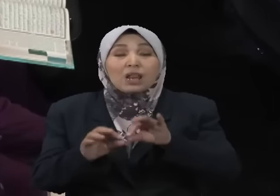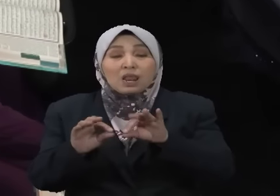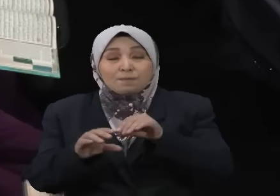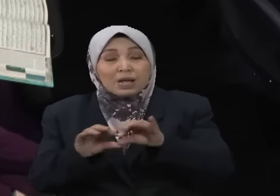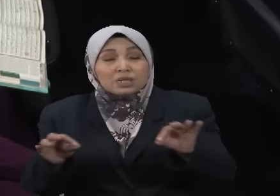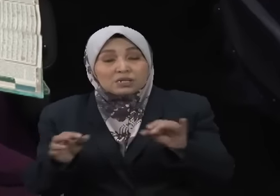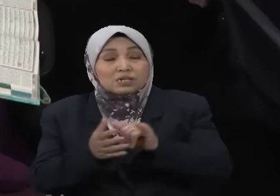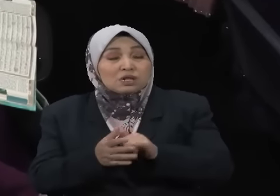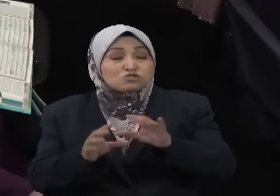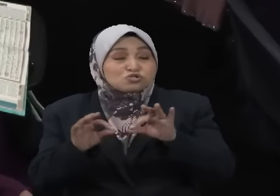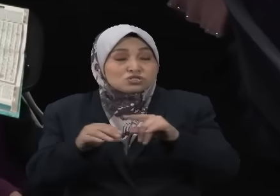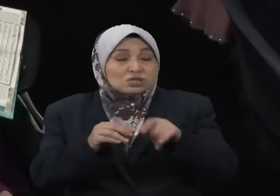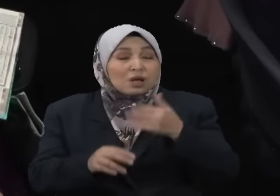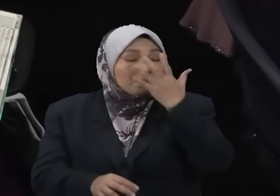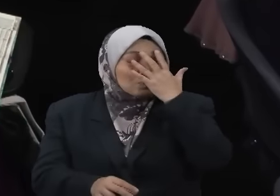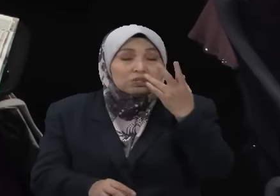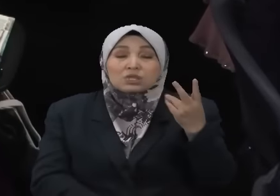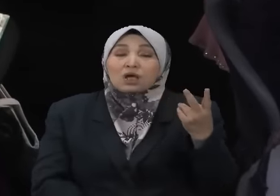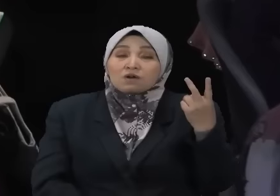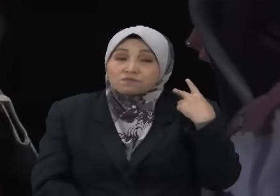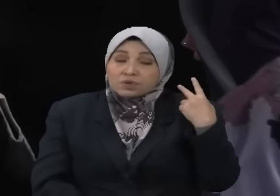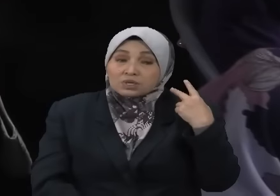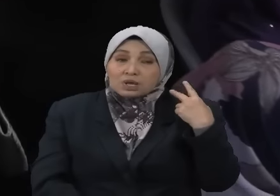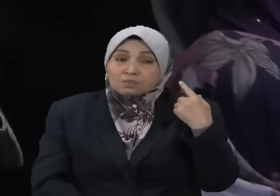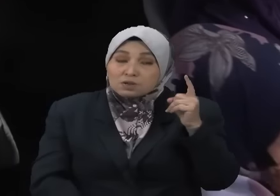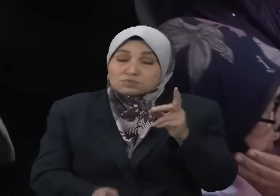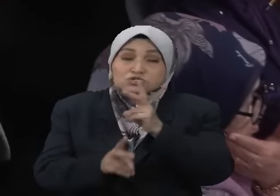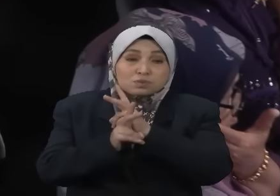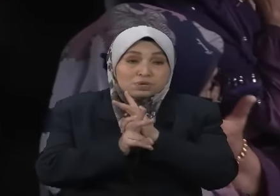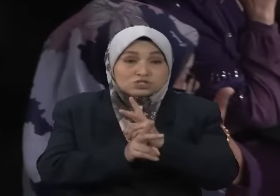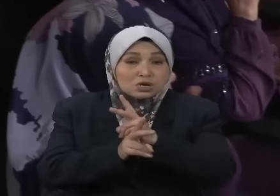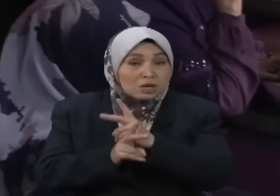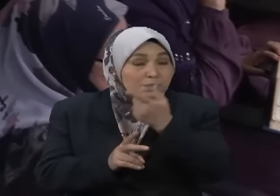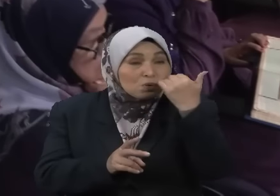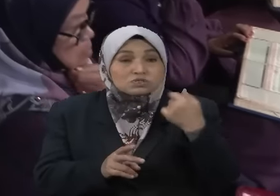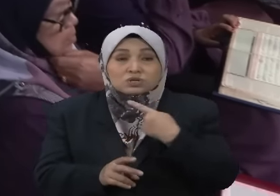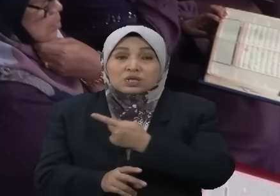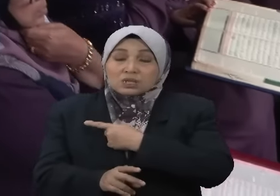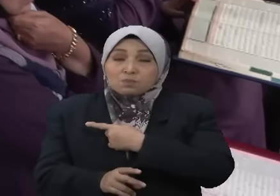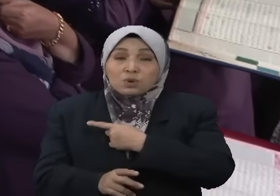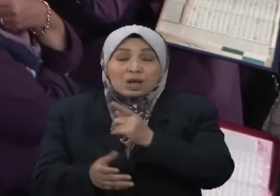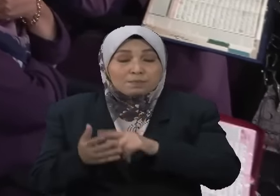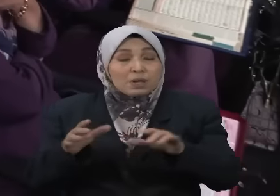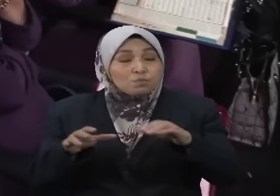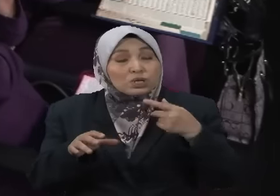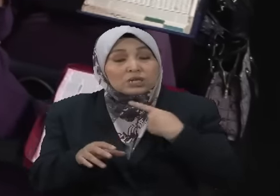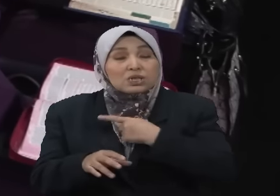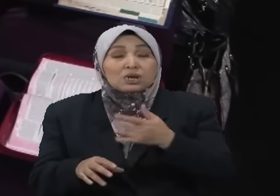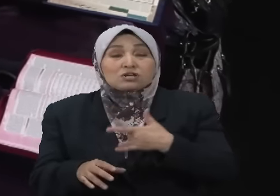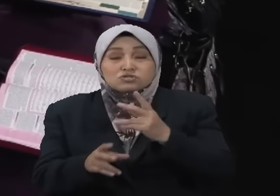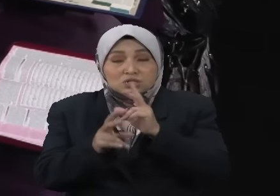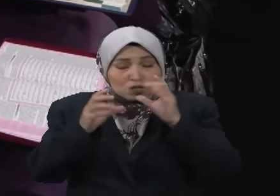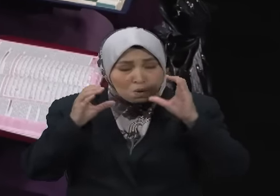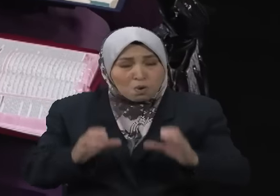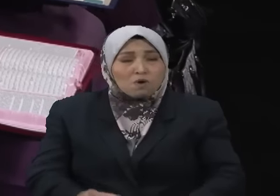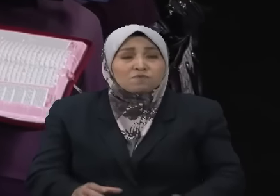menceritakan tentang golongan munafik tuan-tuan tapi kena berjaga-jaga kerana kita pun apa yang membuatkan kita rasa terjamin